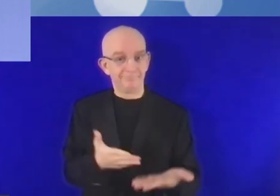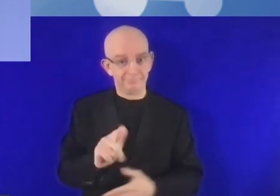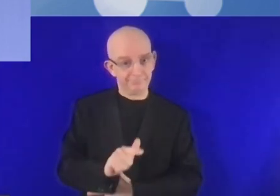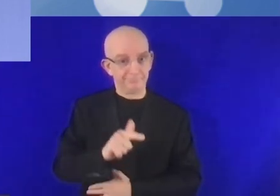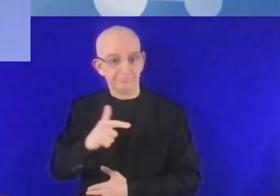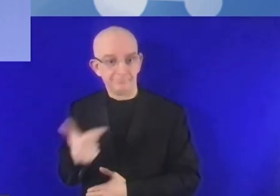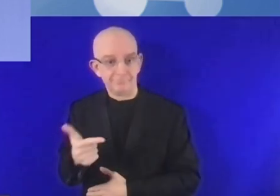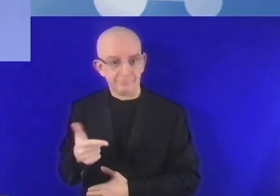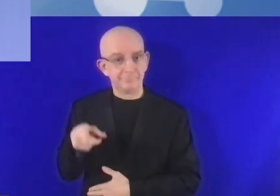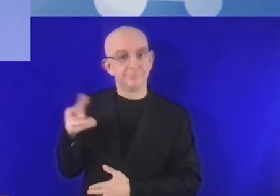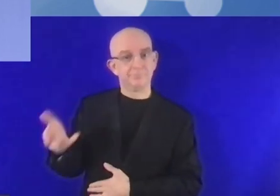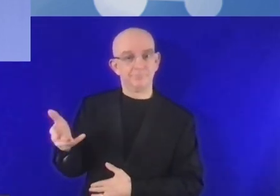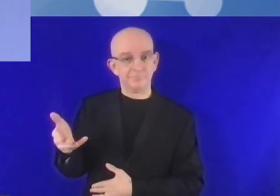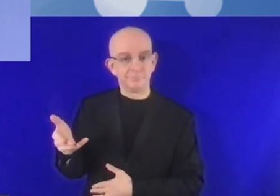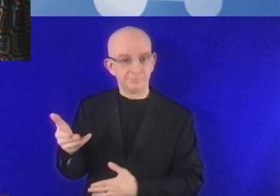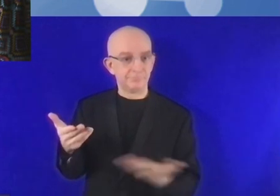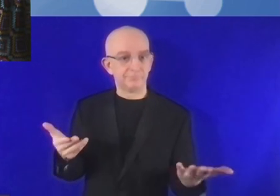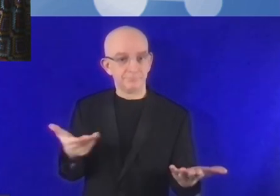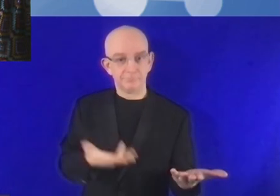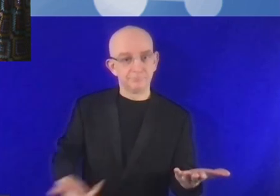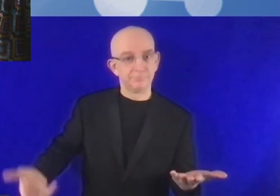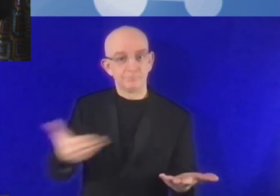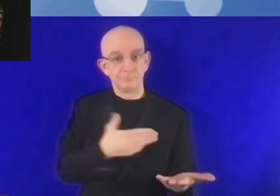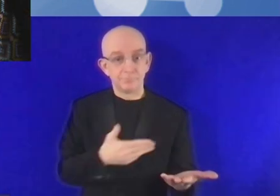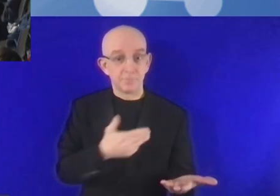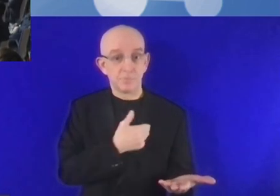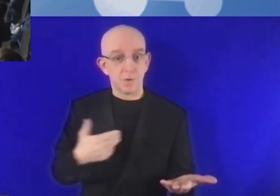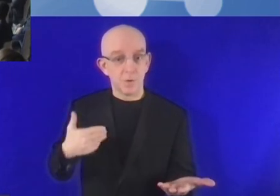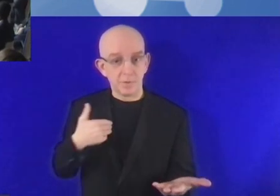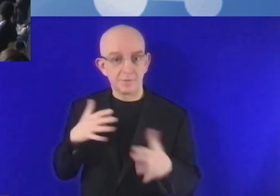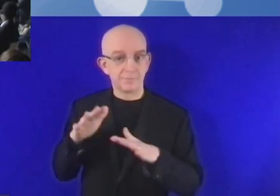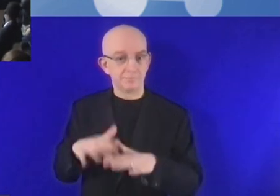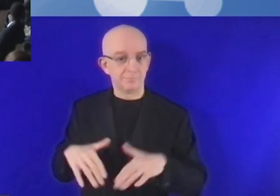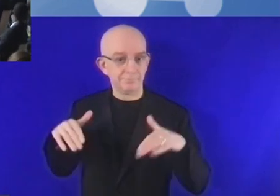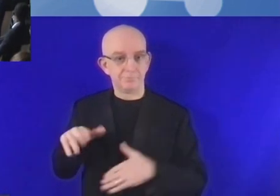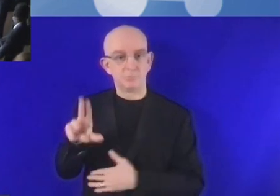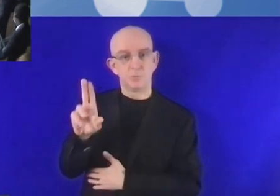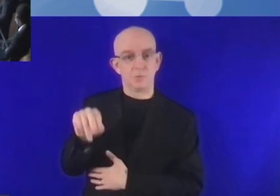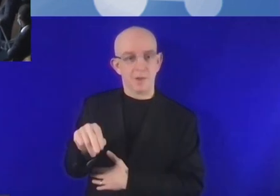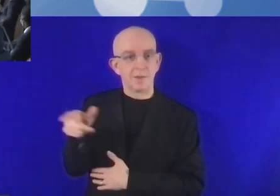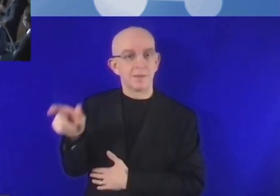pełnomocnika rządu Rzeczypospolitej Polskiej, pana Krzysztofa Schuberta.